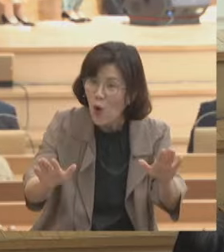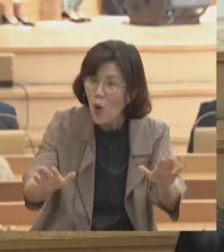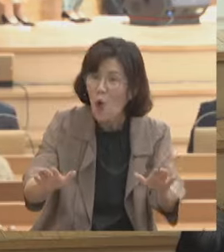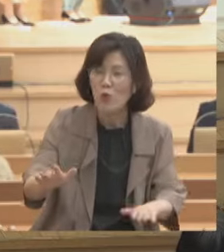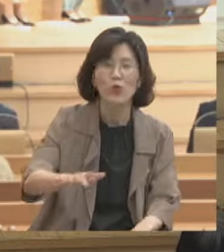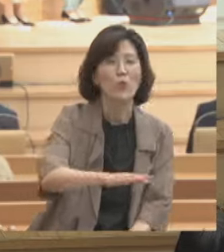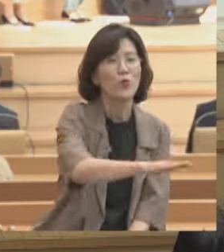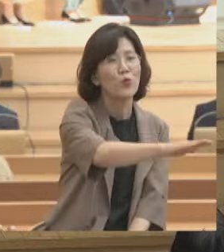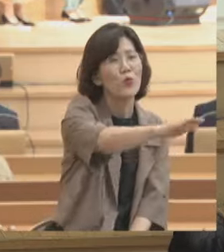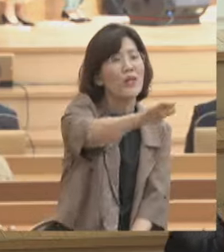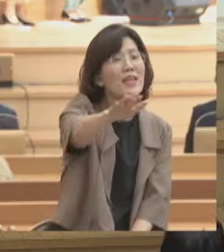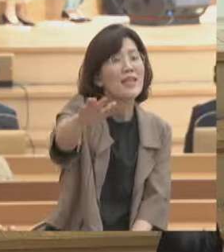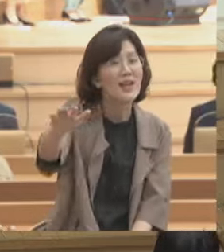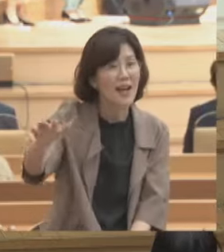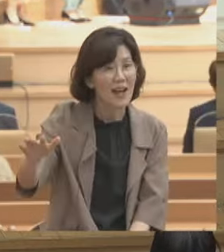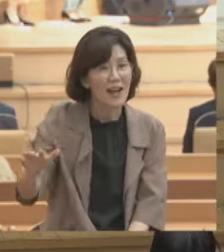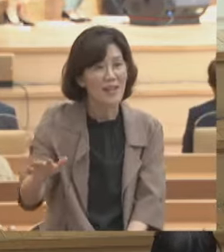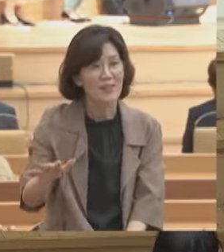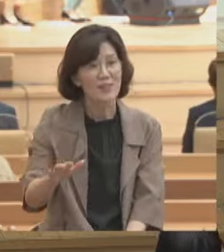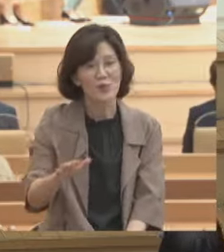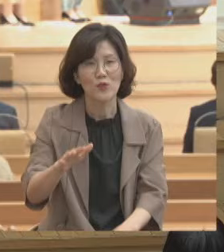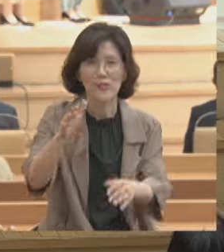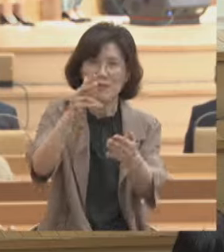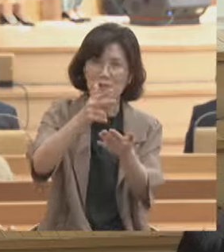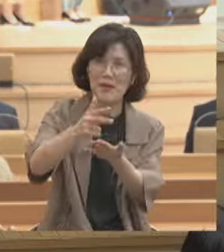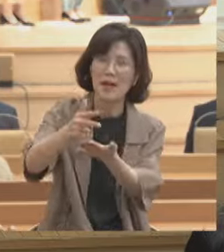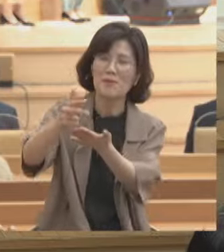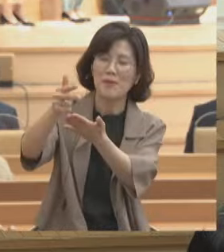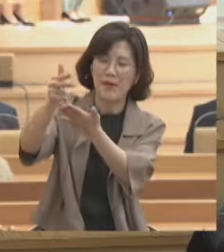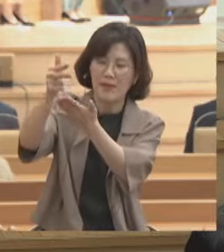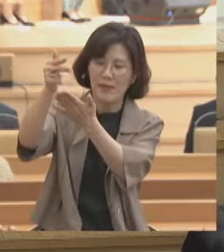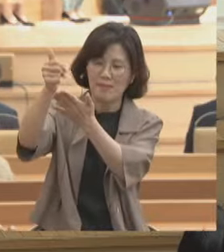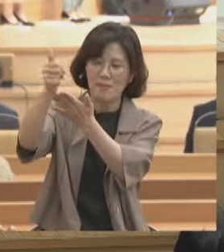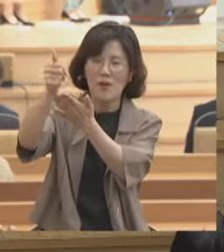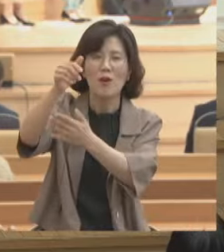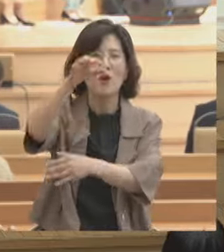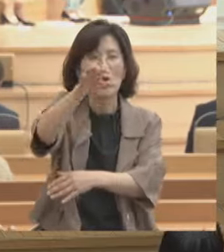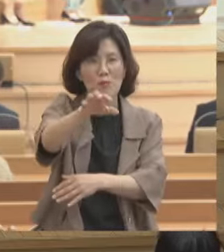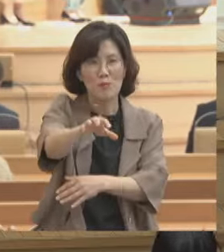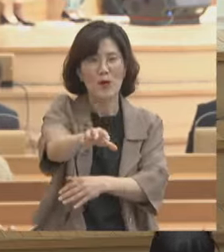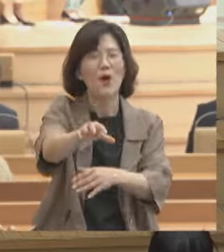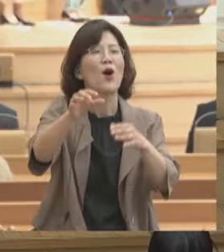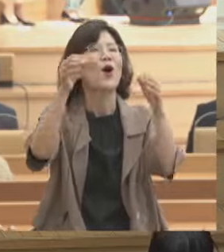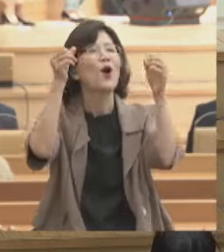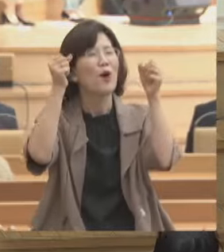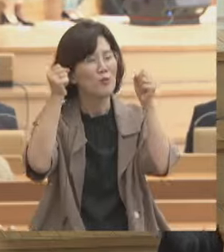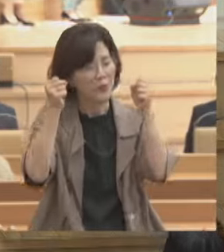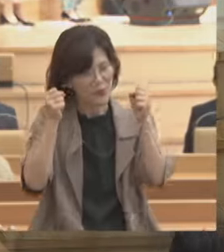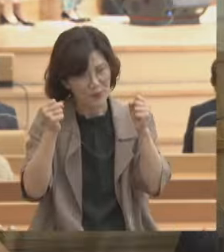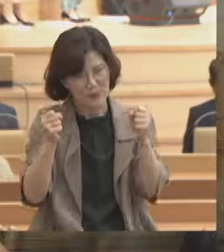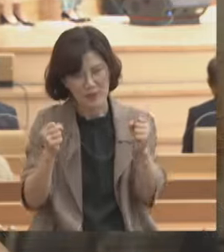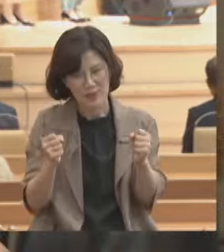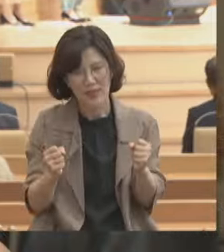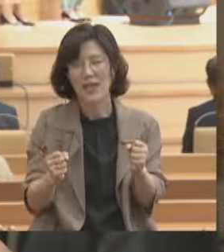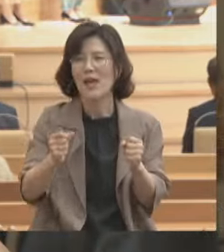오늘도 우리가 주님 앞에 머물며